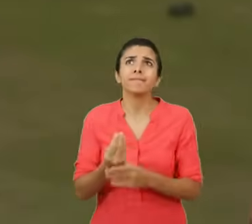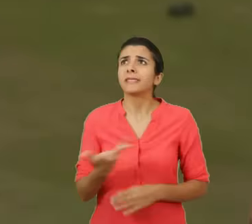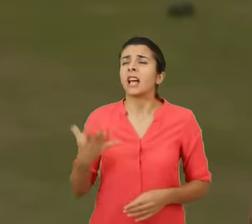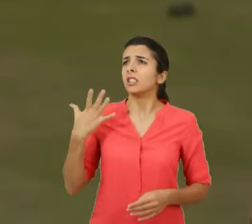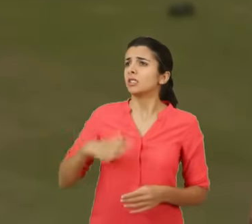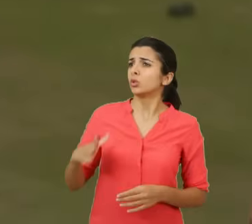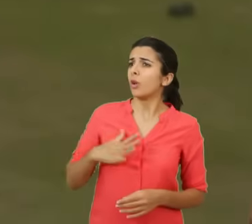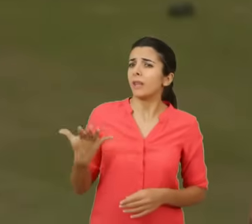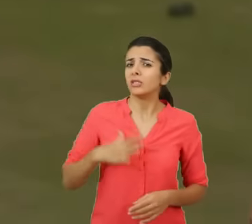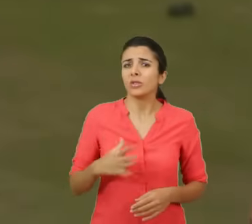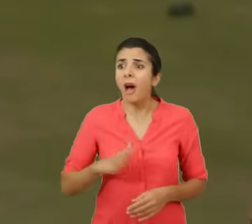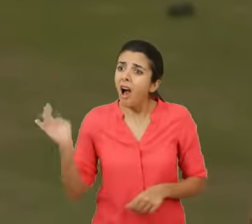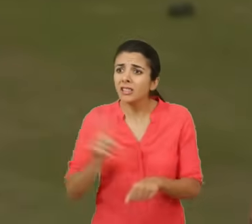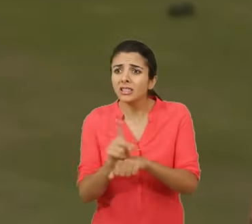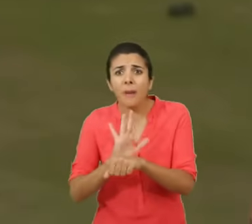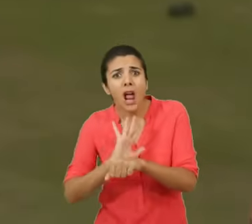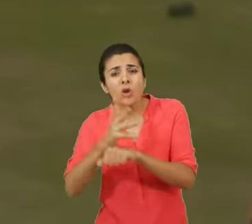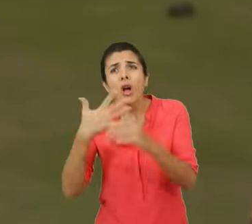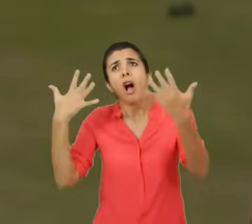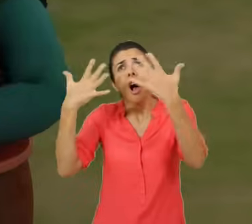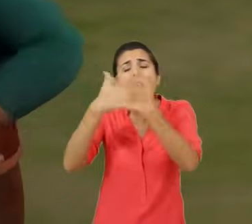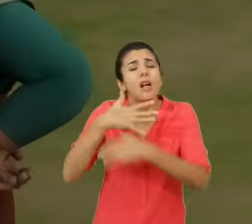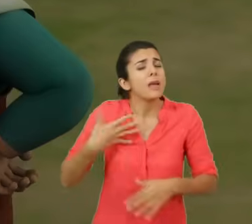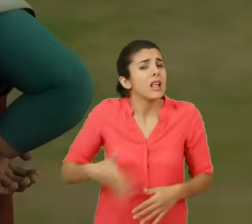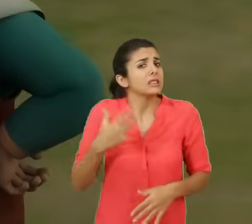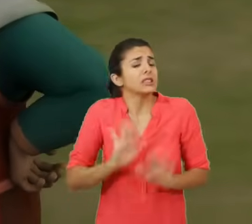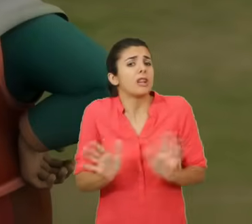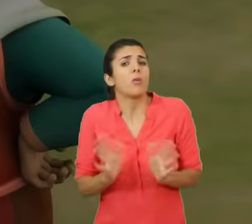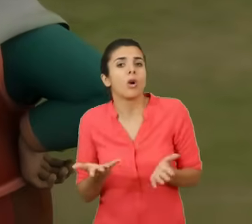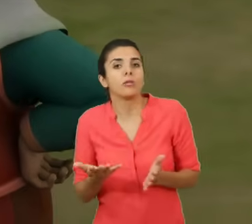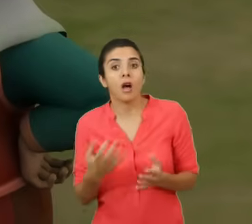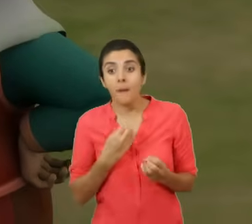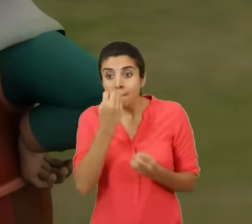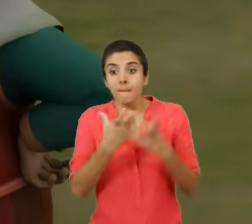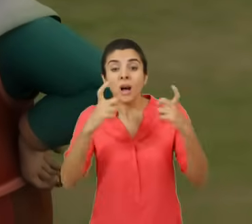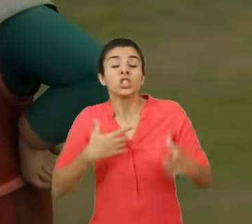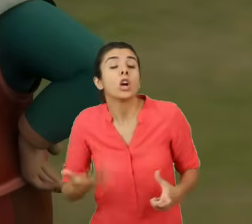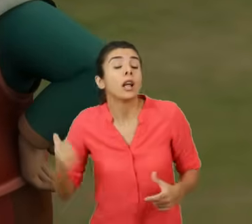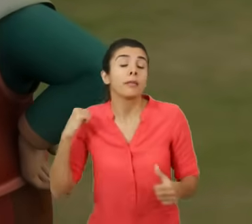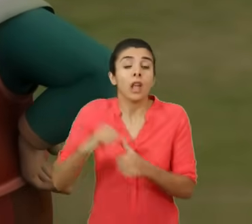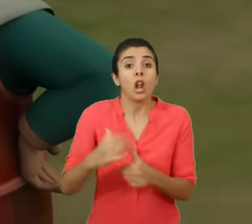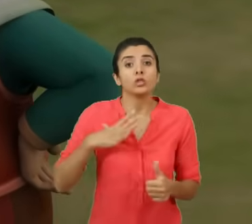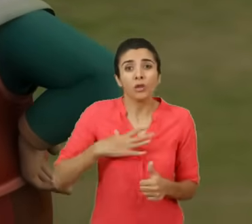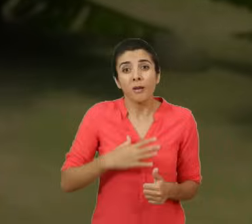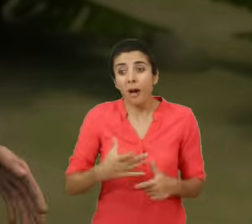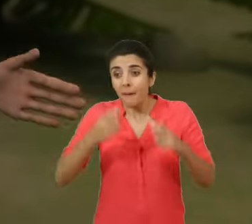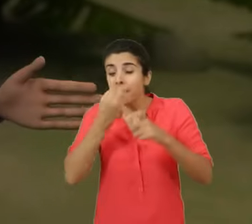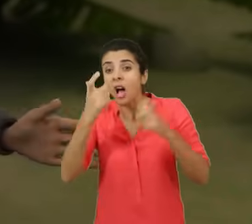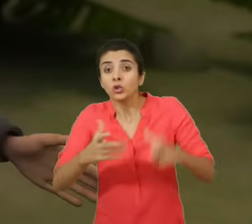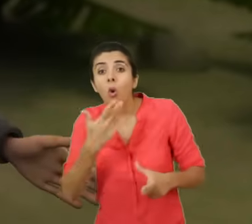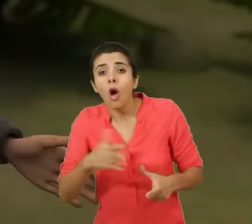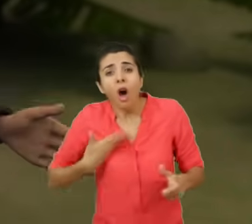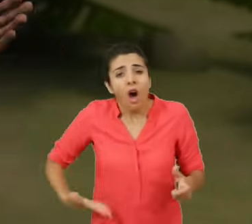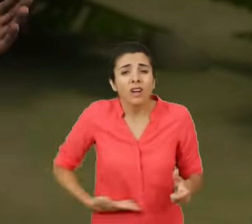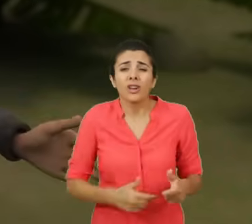Ne dilesem? Hadi Keloğlan, zaman geçiyor. Hep karanlıkta olmak istemiyorum. Bahçemi geri istiyorum Keloğlan. Yoksa açlıktan öleceğiz. Ben